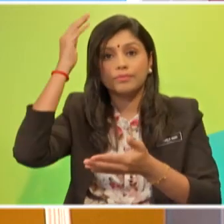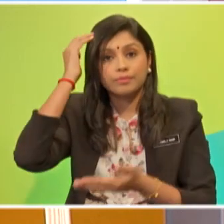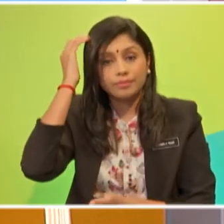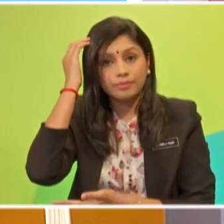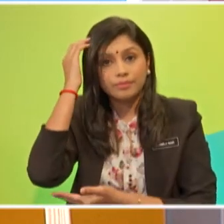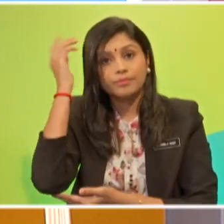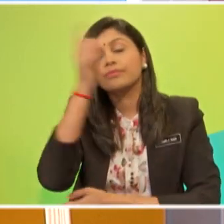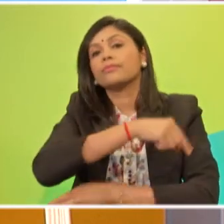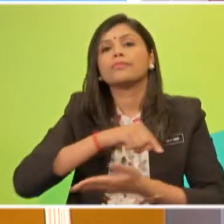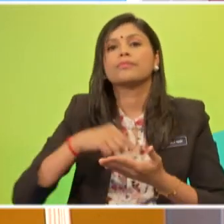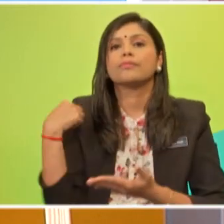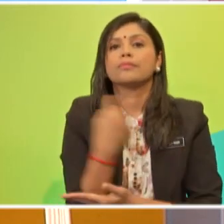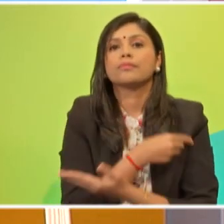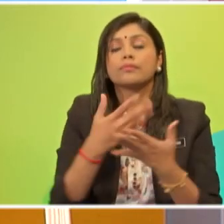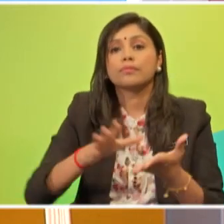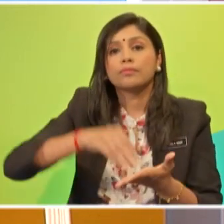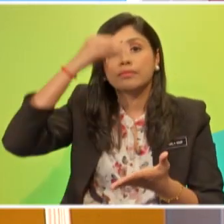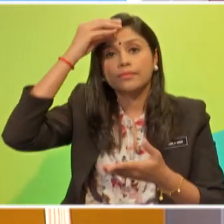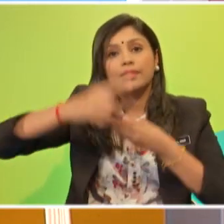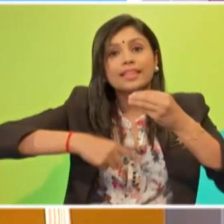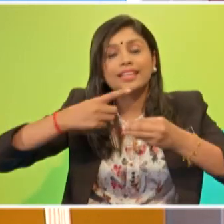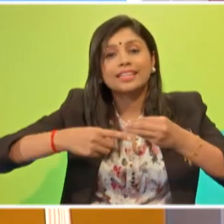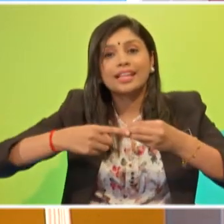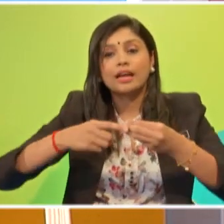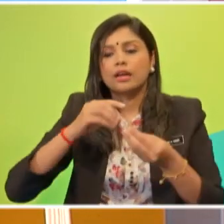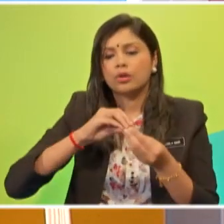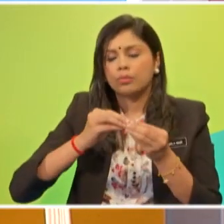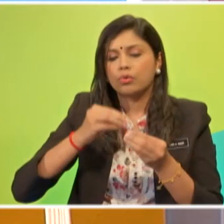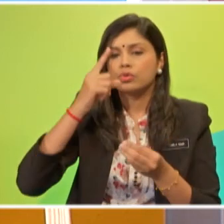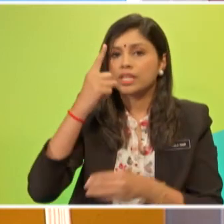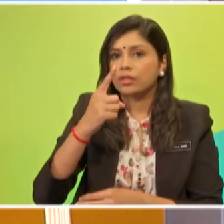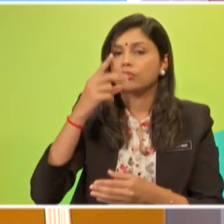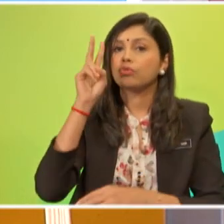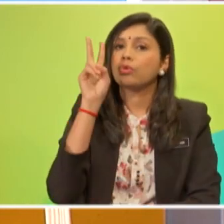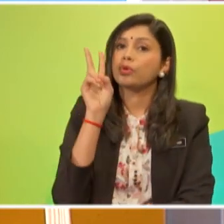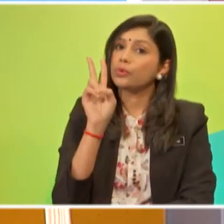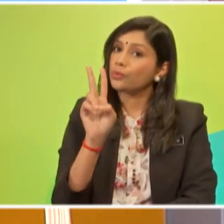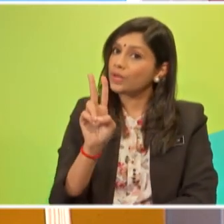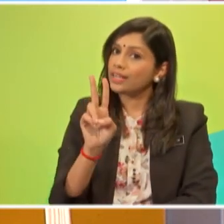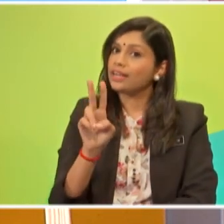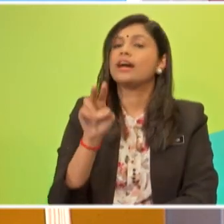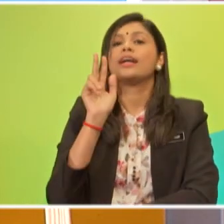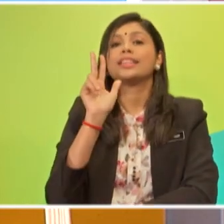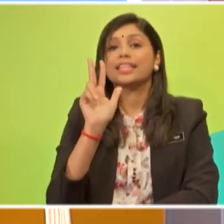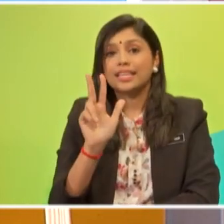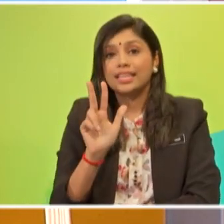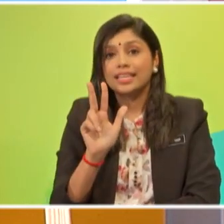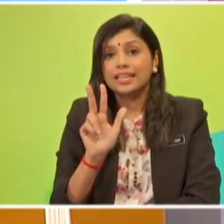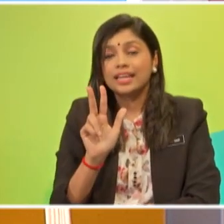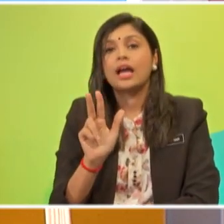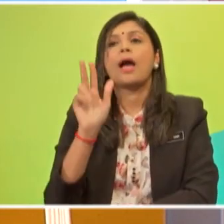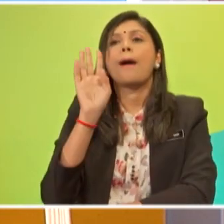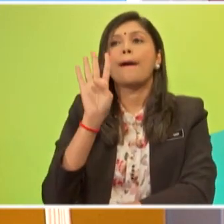tentang membilang nombor 1 hingga 10. 1, 2,